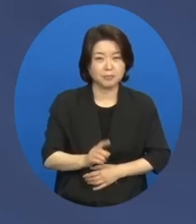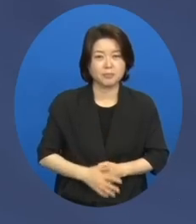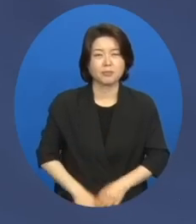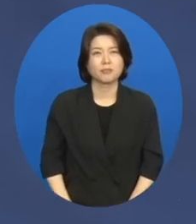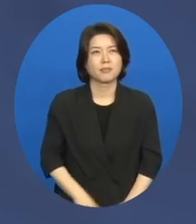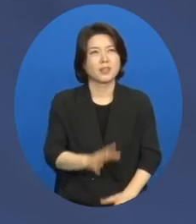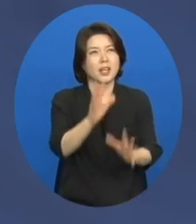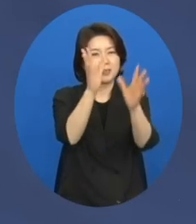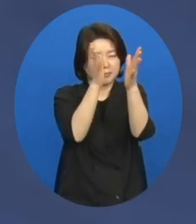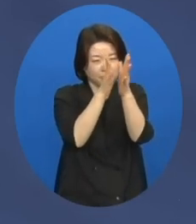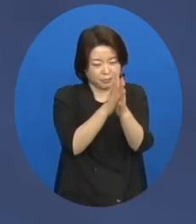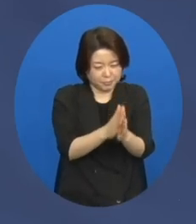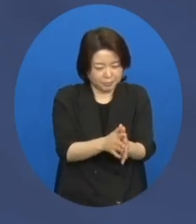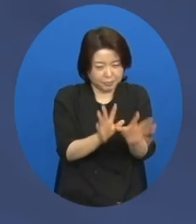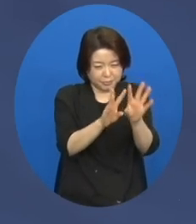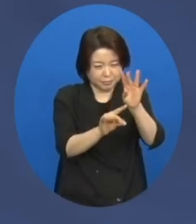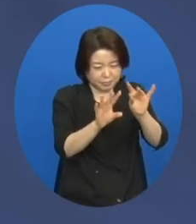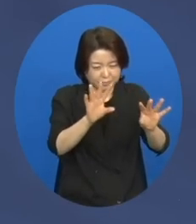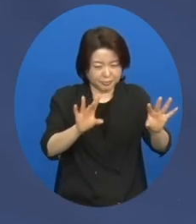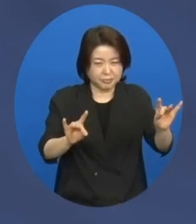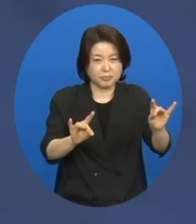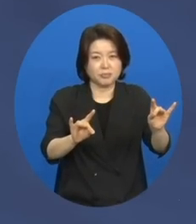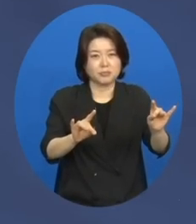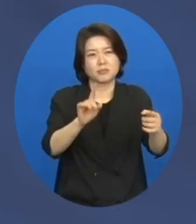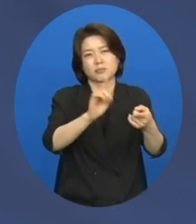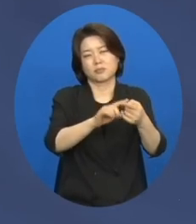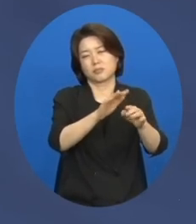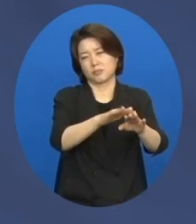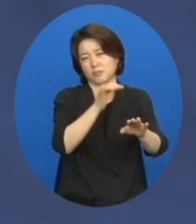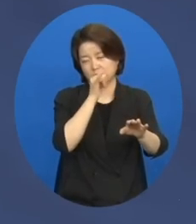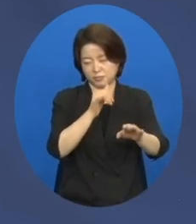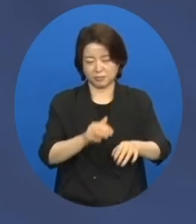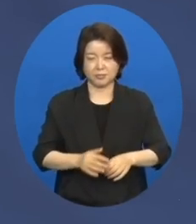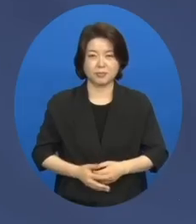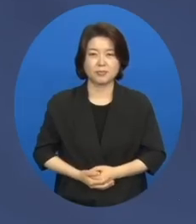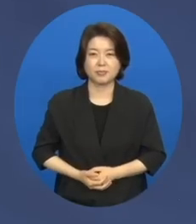비썩 말라 죽은 마른 가지로 남아있는 거예요.